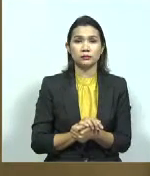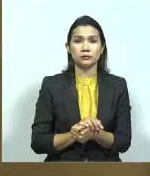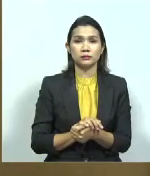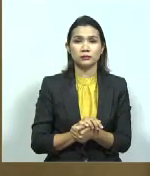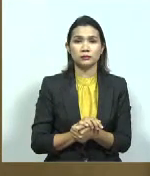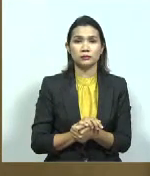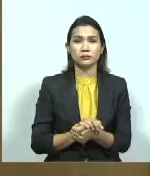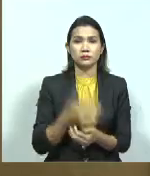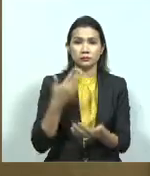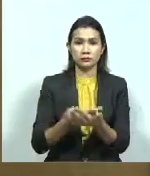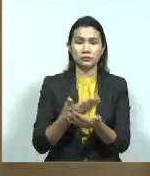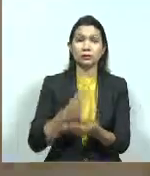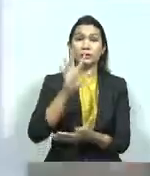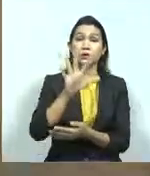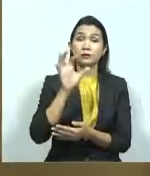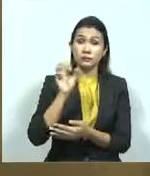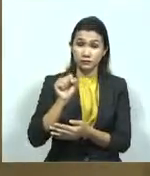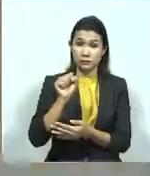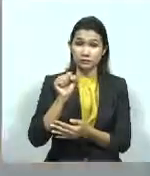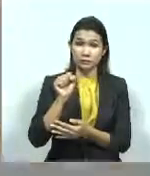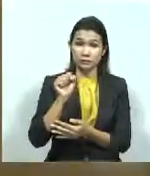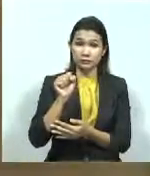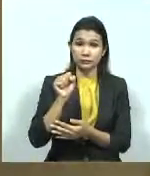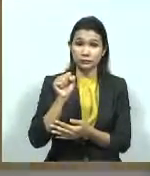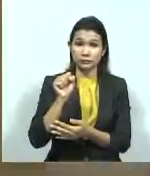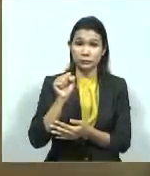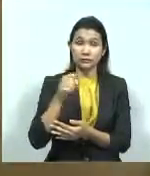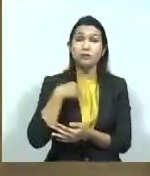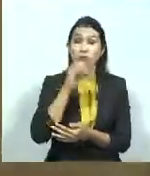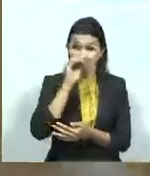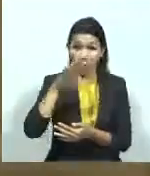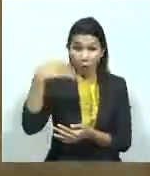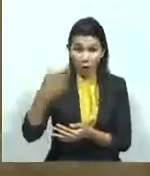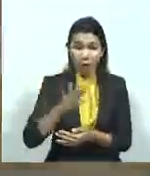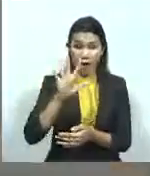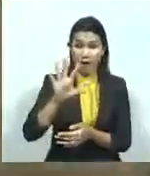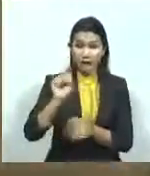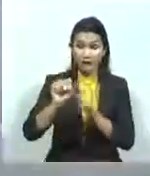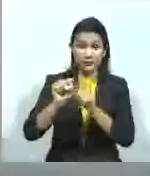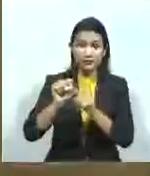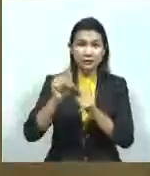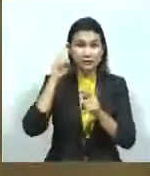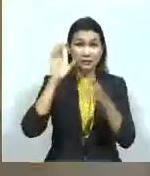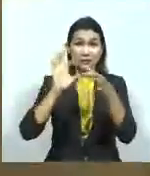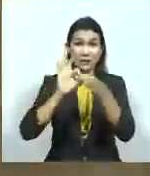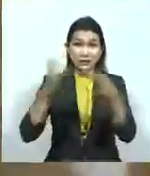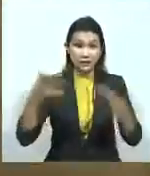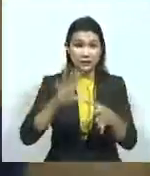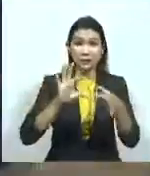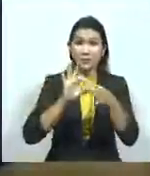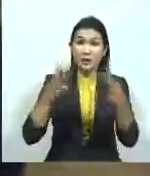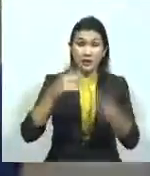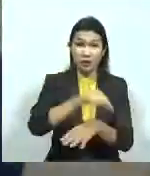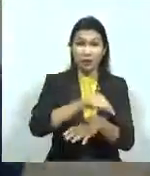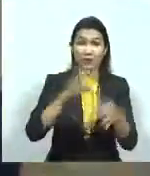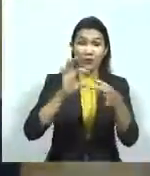น 500,000 บาทนะครับซึ่งขอเรียนตรงนี้ว่า 500,000 บาทเนี่ยไม่เกี่ยวข้องกับคดีนะครับผ